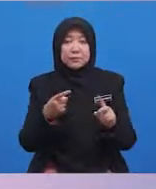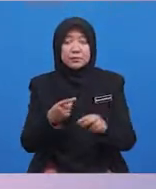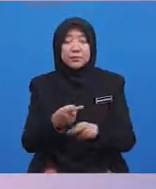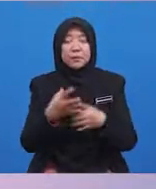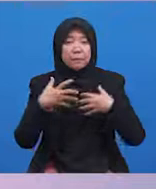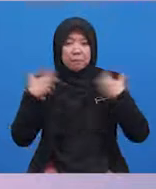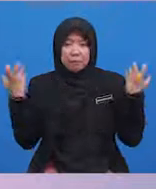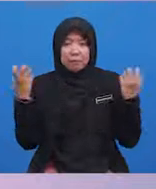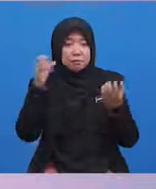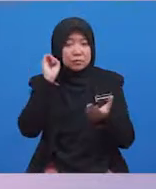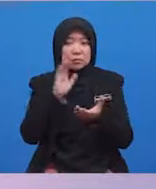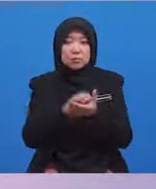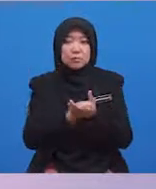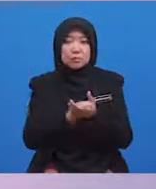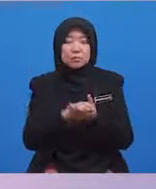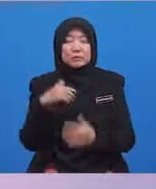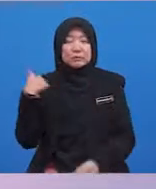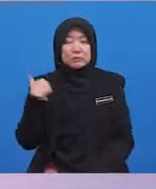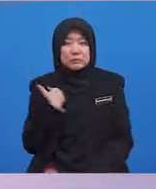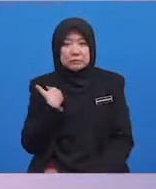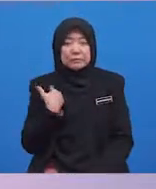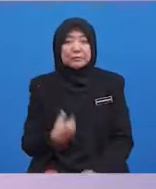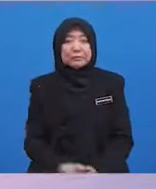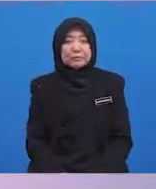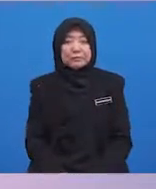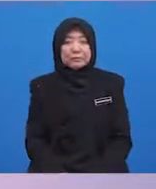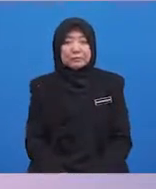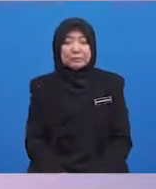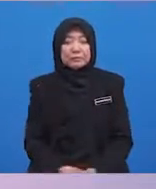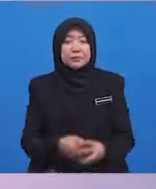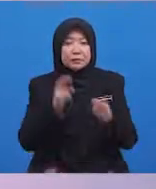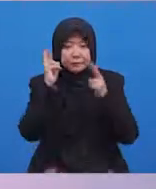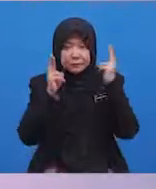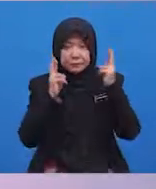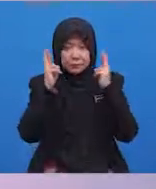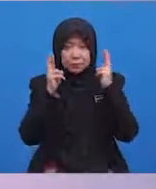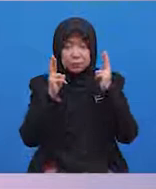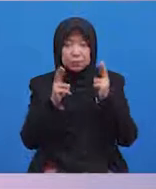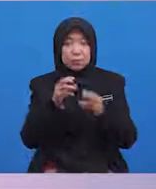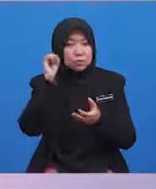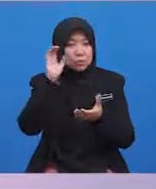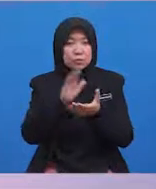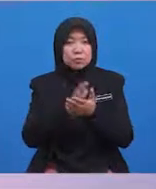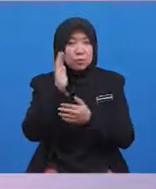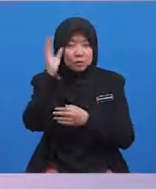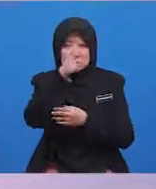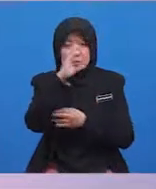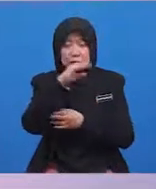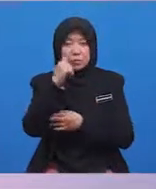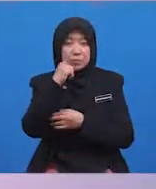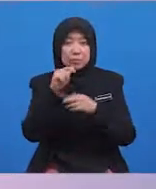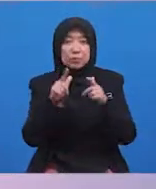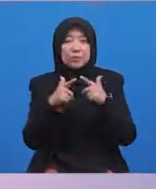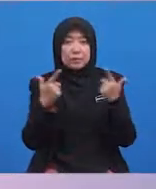suami yang sedang letih. Ini kerana dikhawatiri suami tersebut akan mencari perempuan